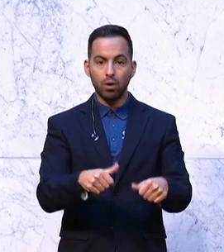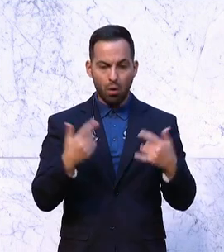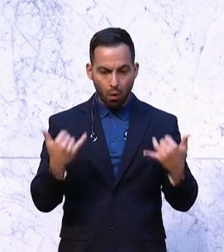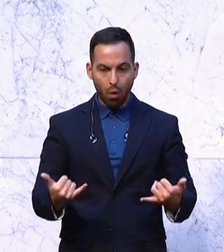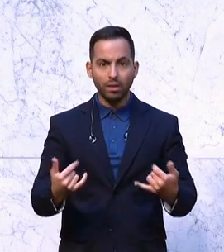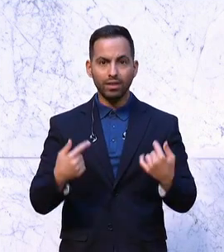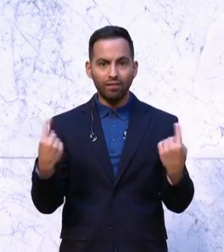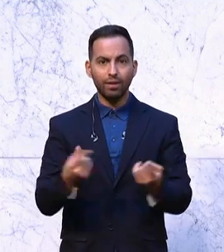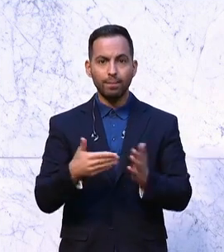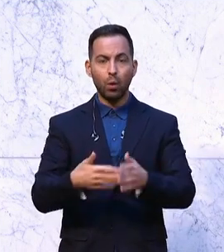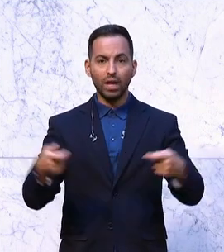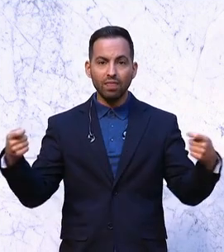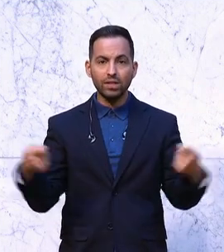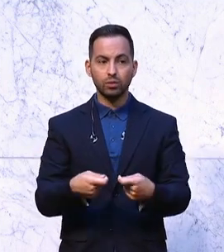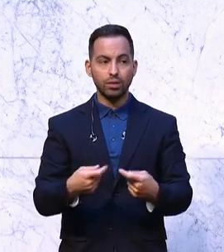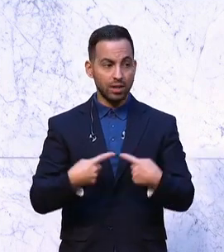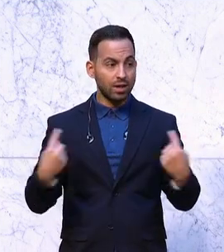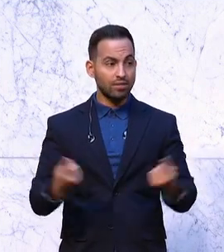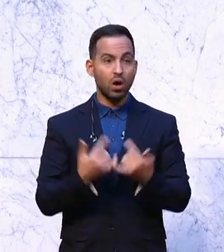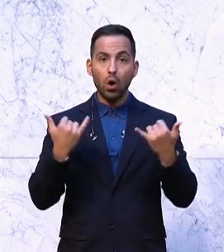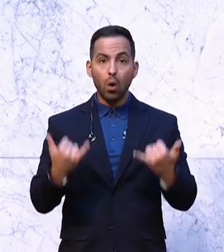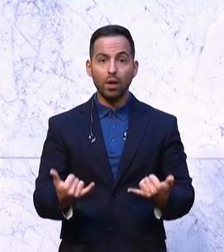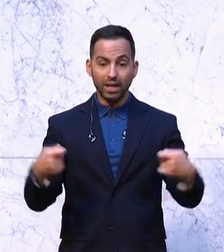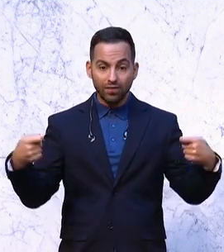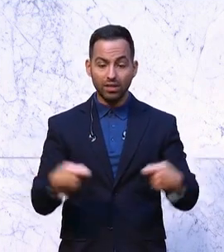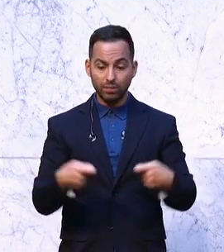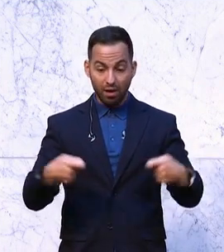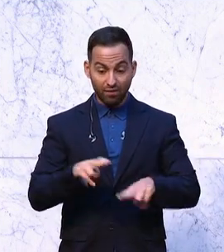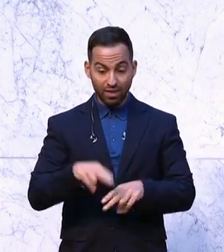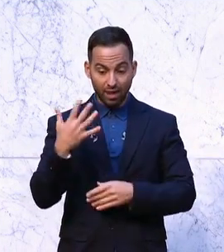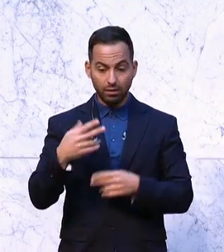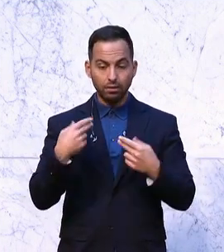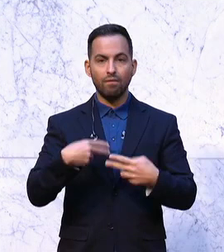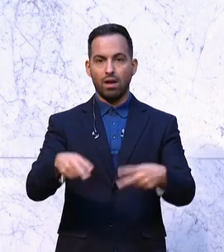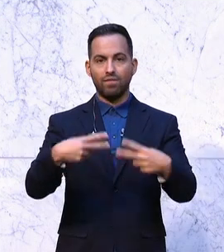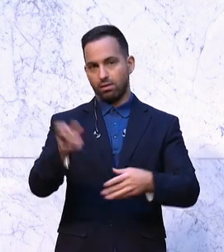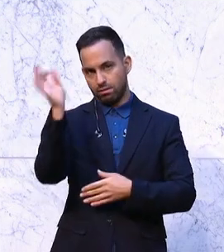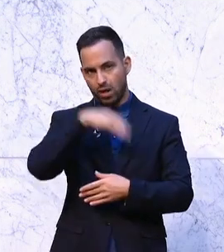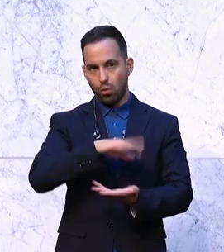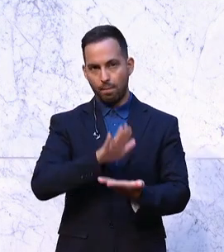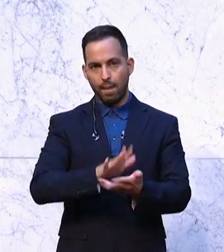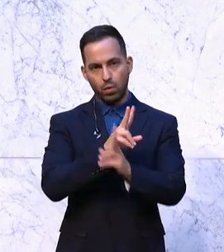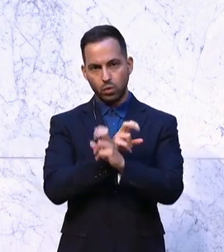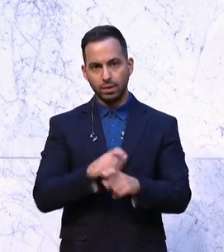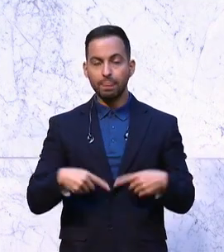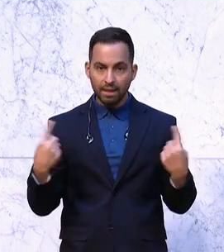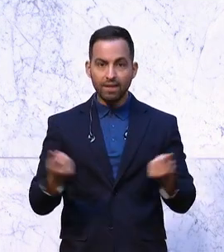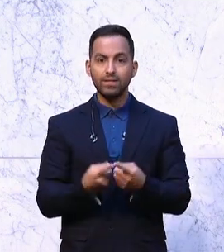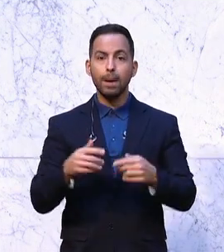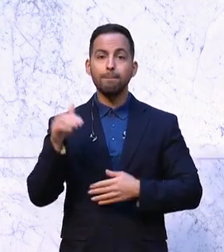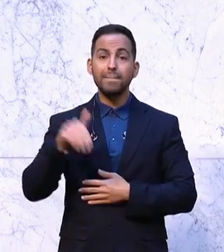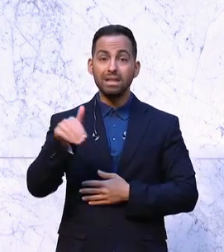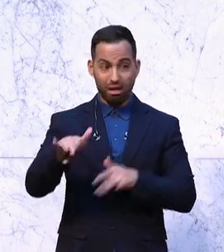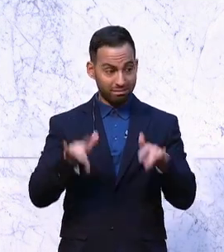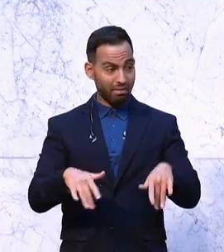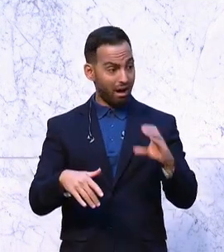heute investieren, dann wird das noch länger die traurige Realität in Österreich sein. Und wir hätten diese Milliarde